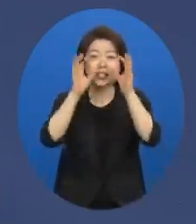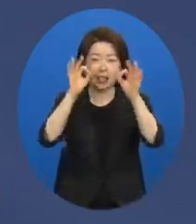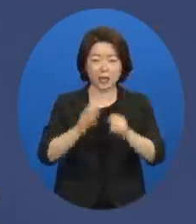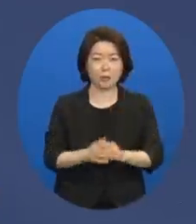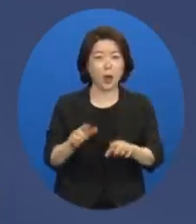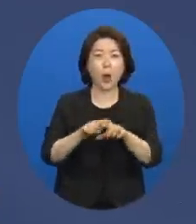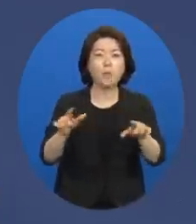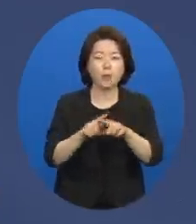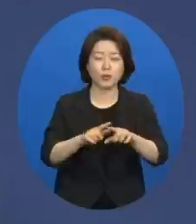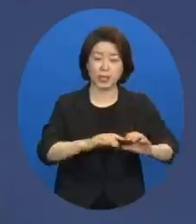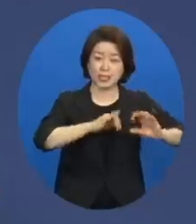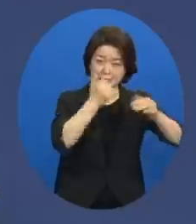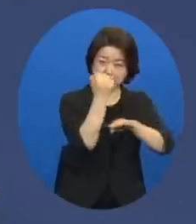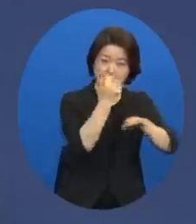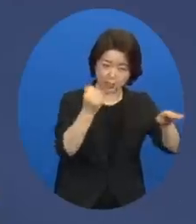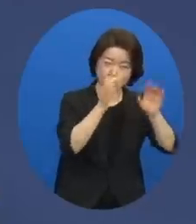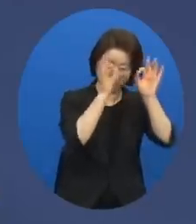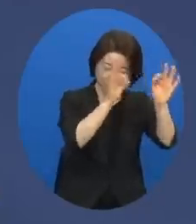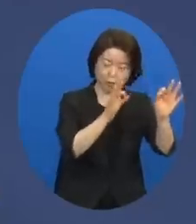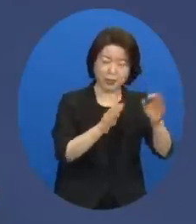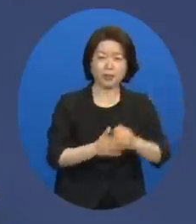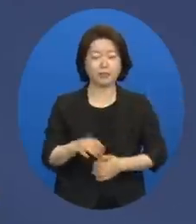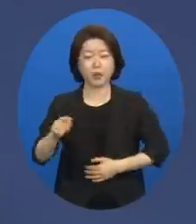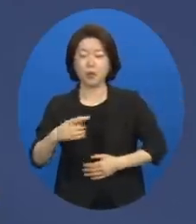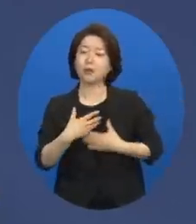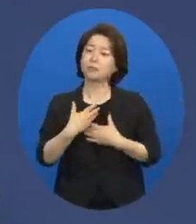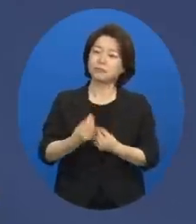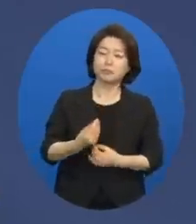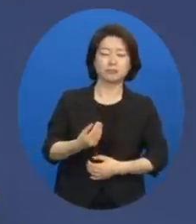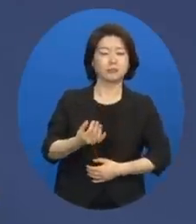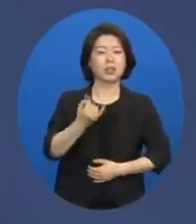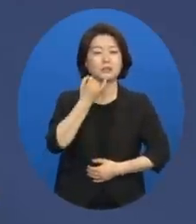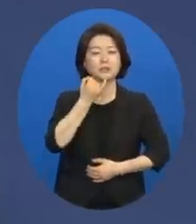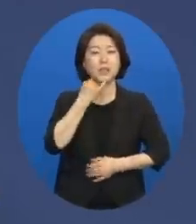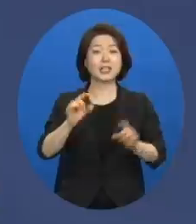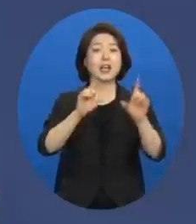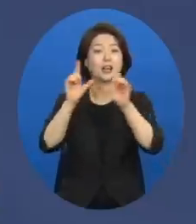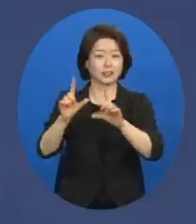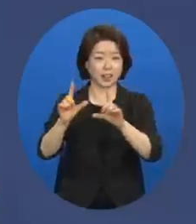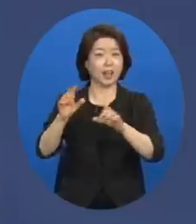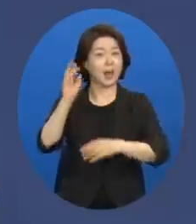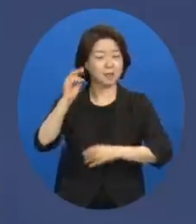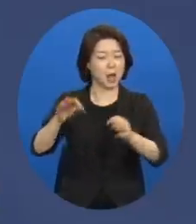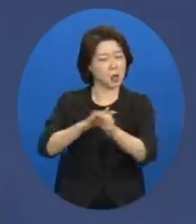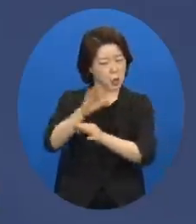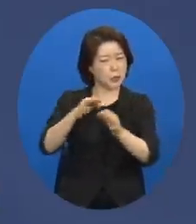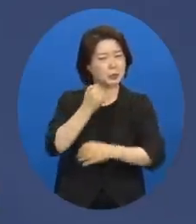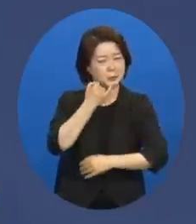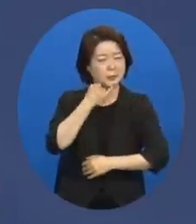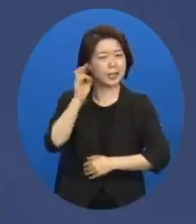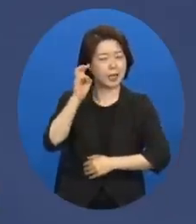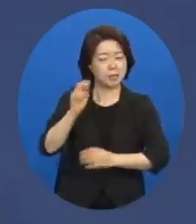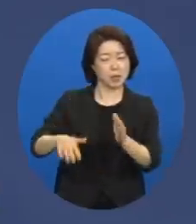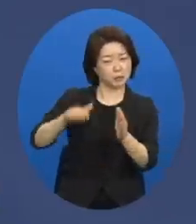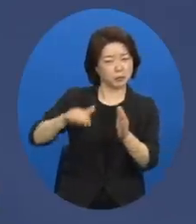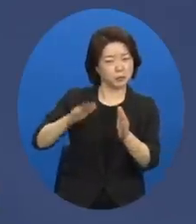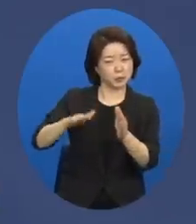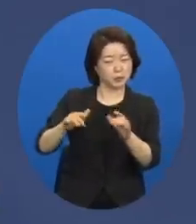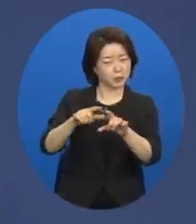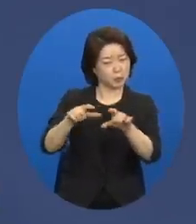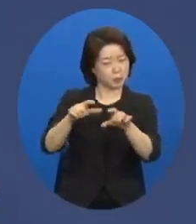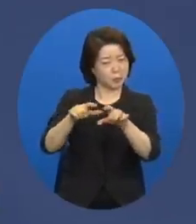흔히 세상적인 기준으로 말할 때 좀 안정적인 그런 그 생활을 하시는 또 수준도 평균 내가